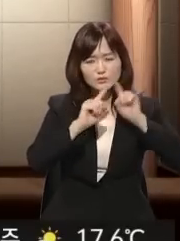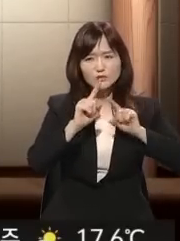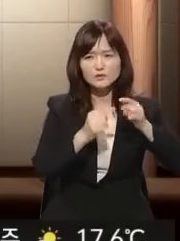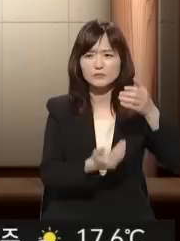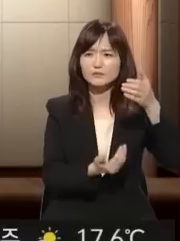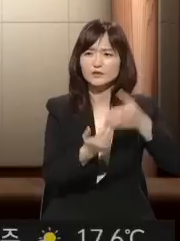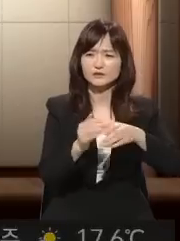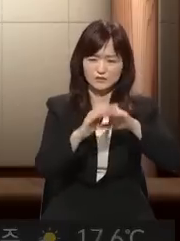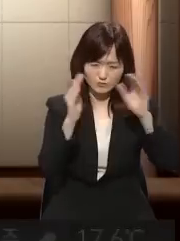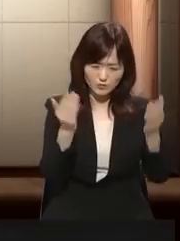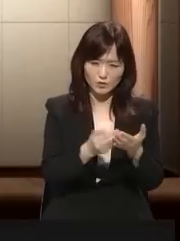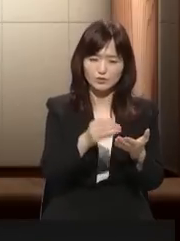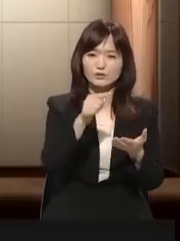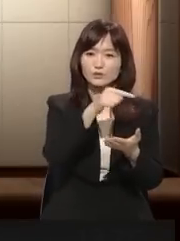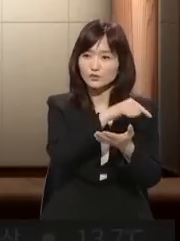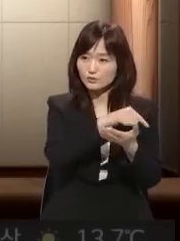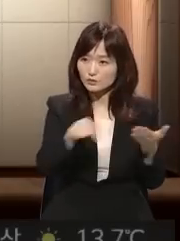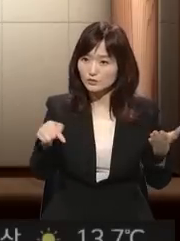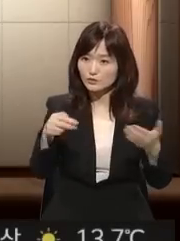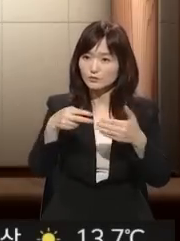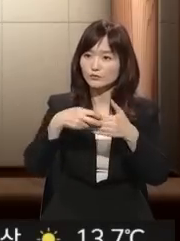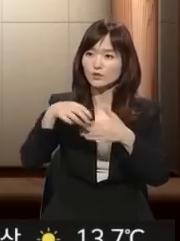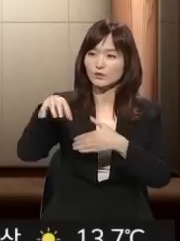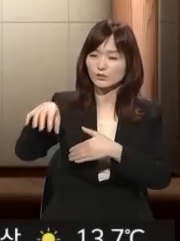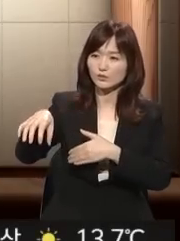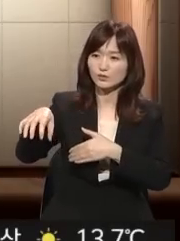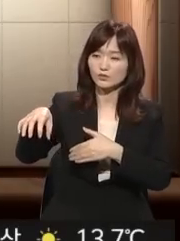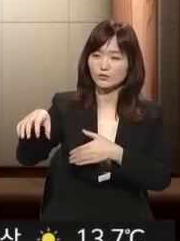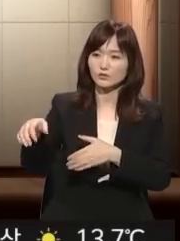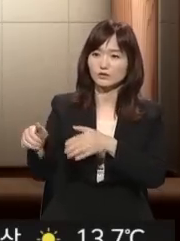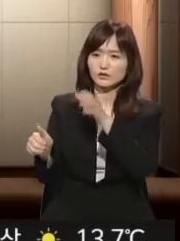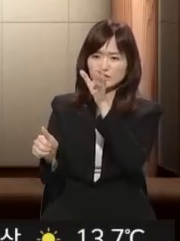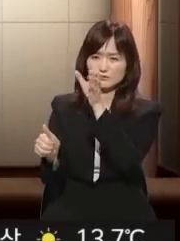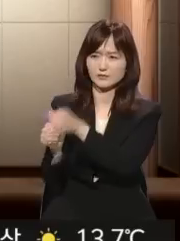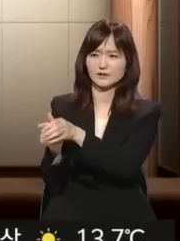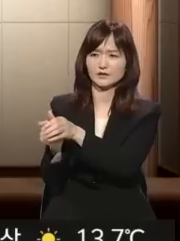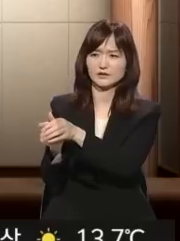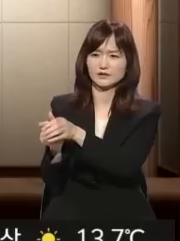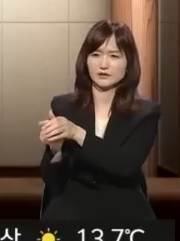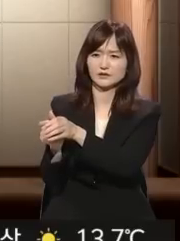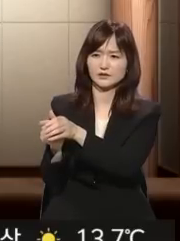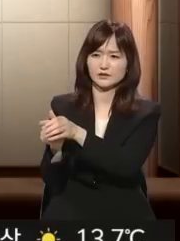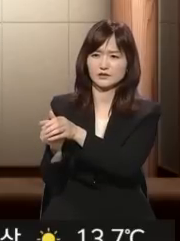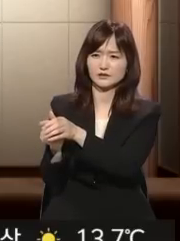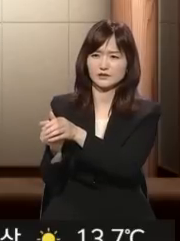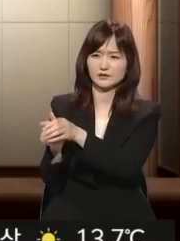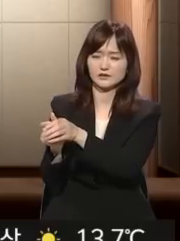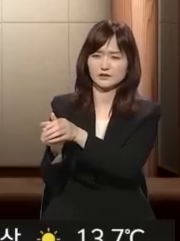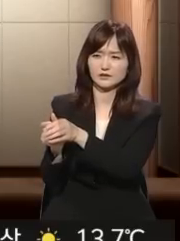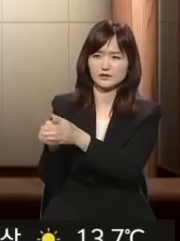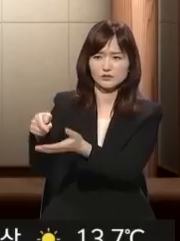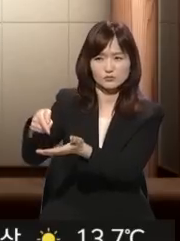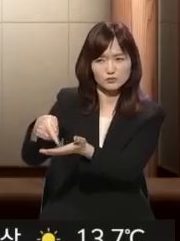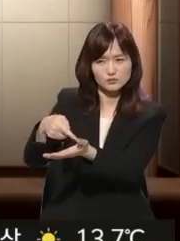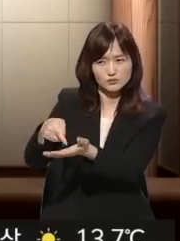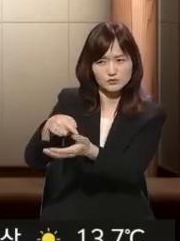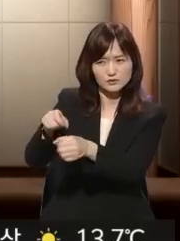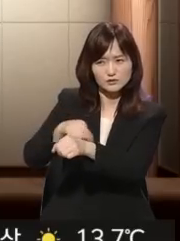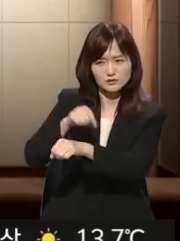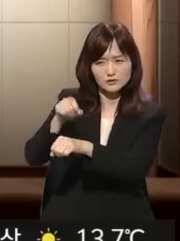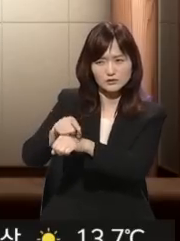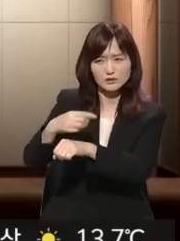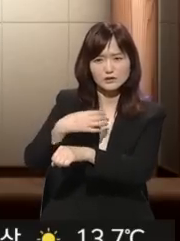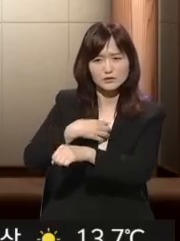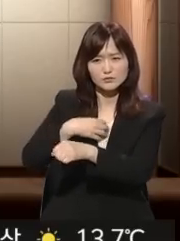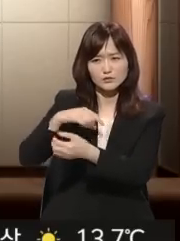발생한 모든 손해를 병원에게만 접히고에게만 부담시키는 것은 의료행위의 특성과 그 위험성의 정도 등에 비추어 형평의